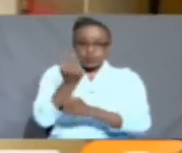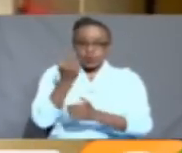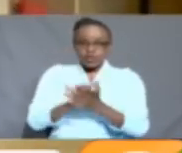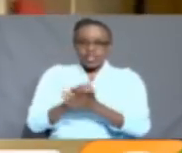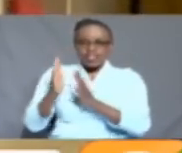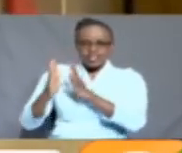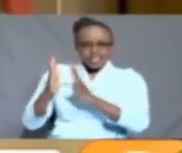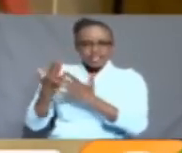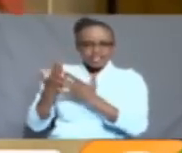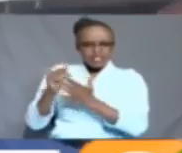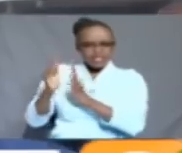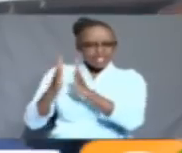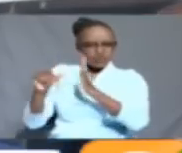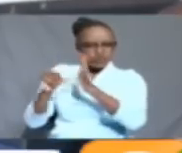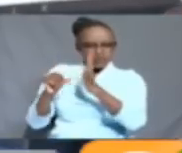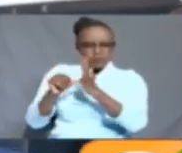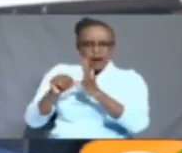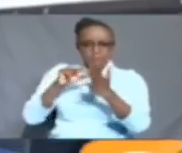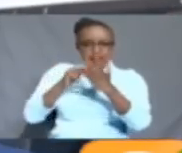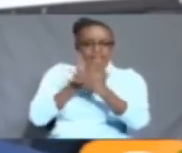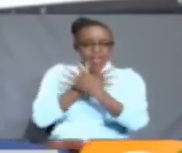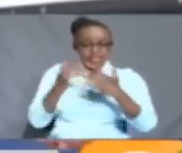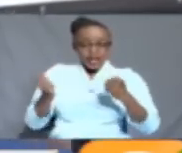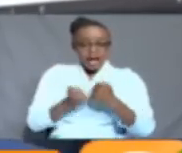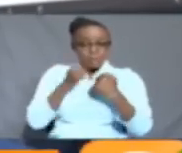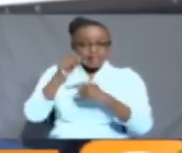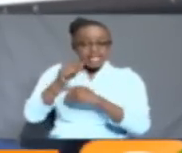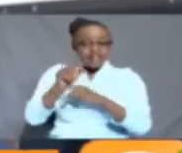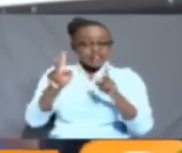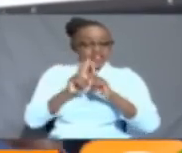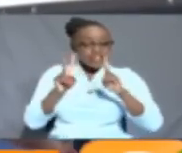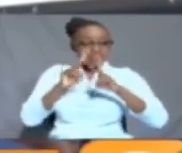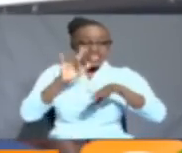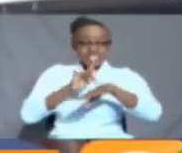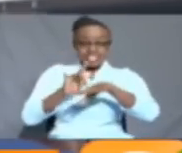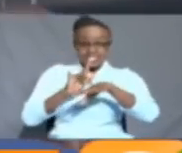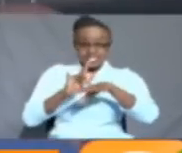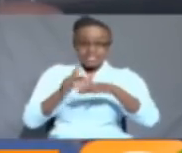security installation. And so anything which happens here is very sensitive.